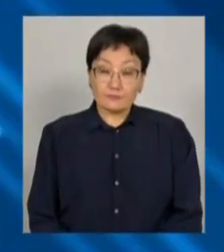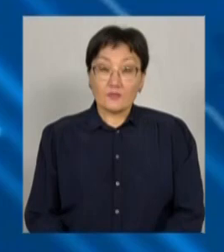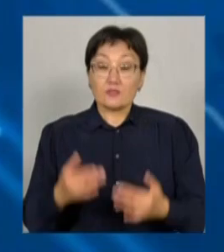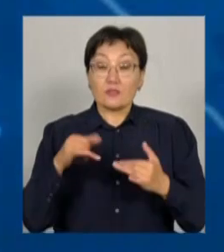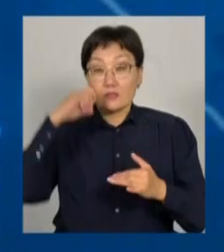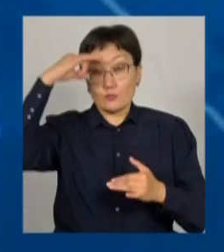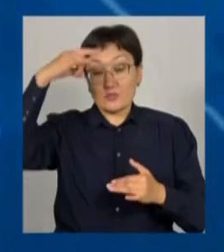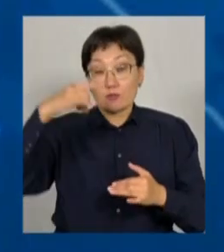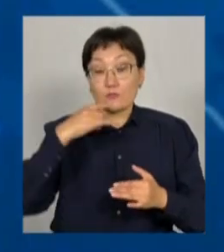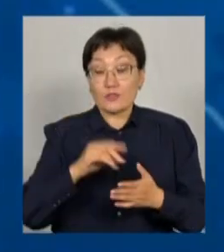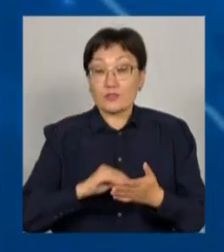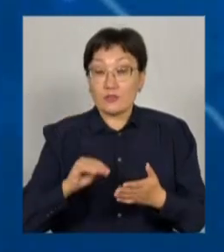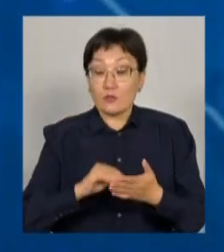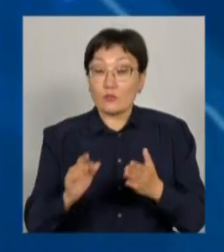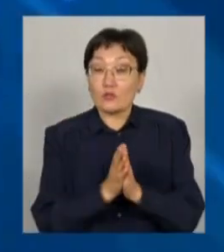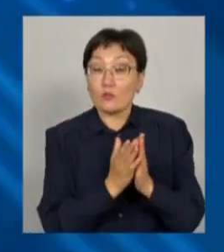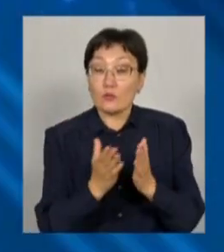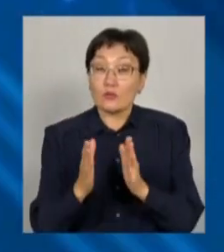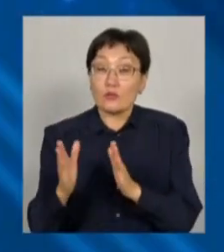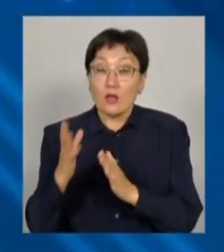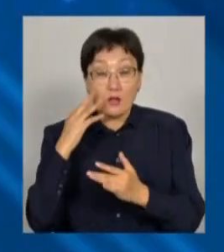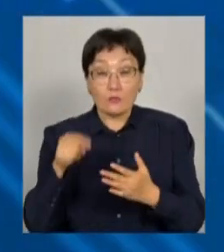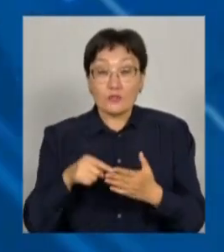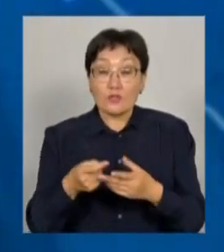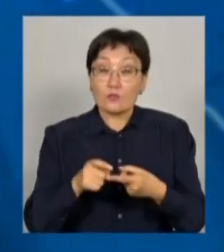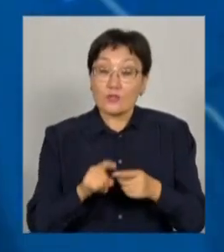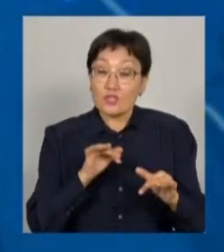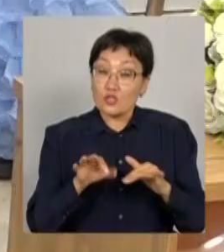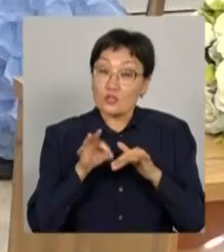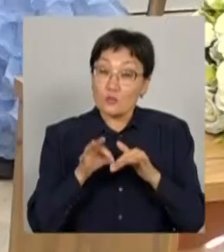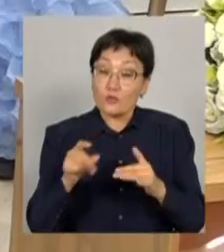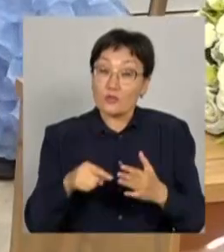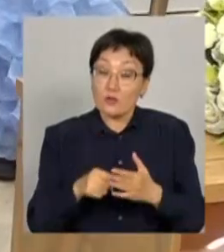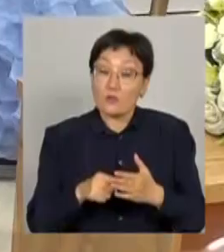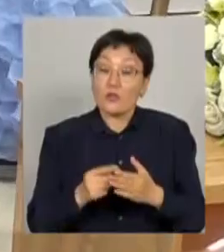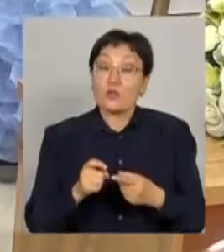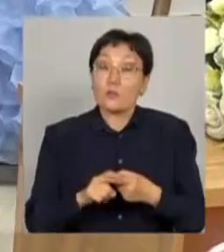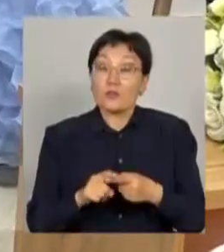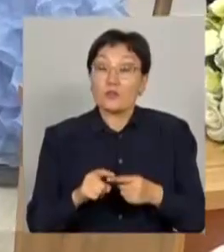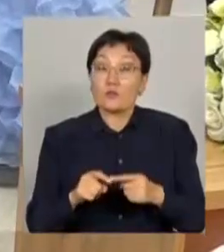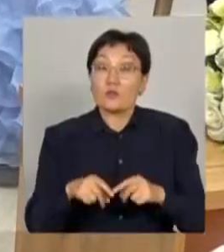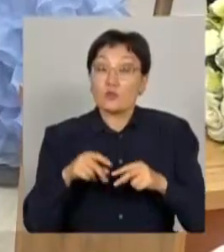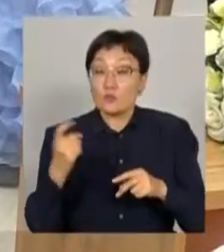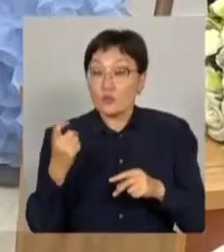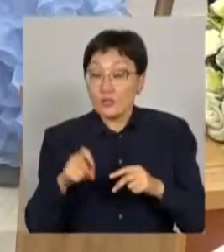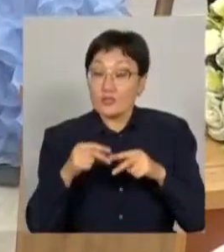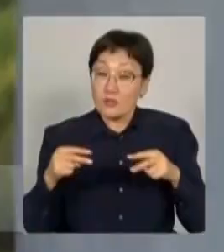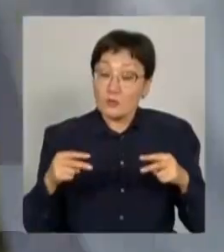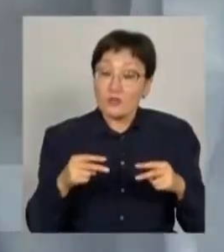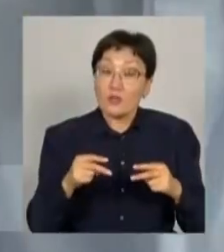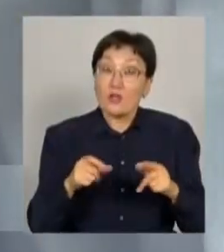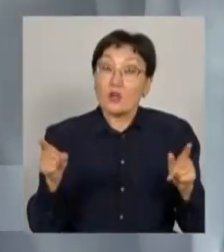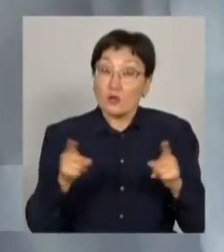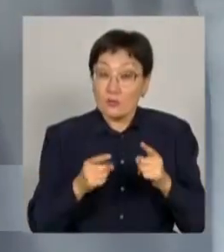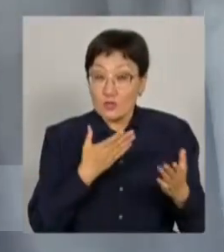Бүгін Қазақстан жазушылар кітапханасында Алматы күніне орайластырылған іс-шара өтті. Қала турасында көркем шығармалардан үзінді оқыған оқушылар